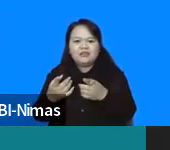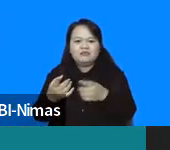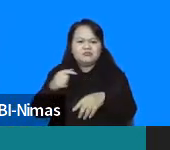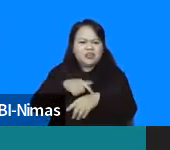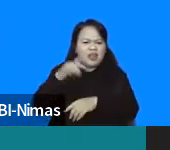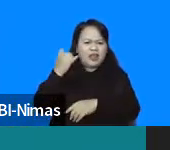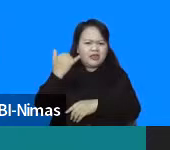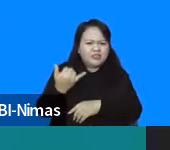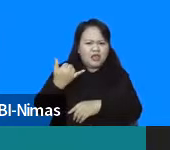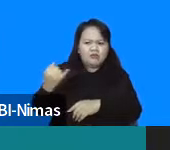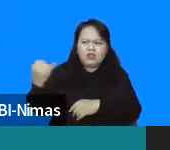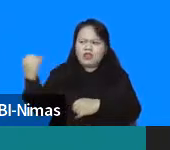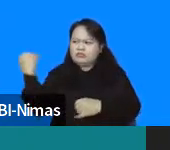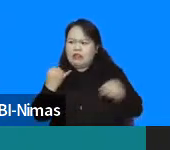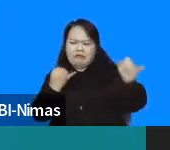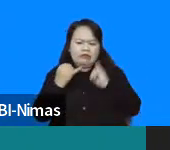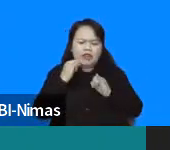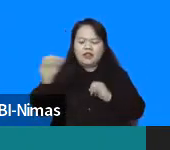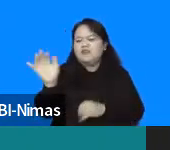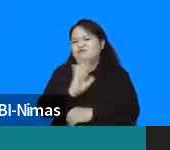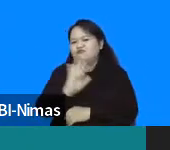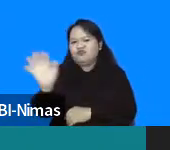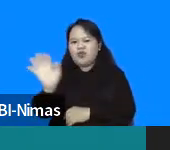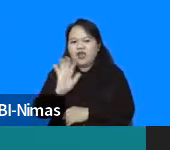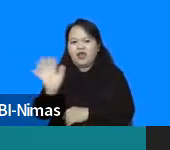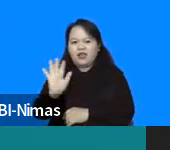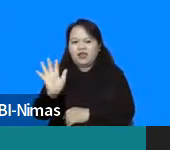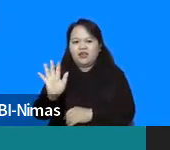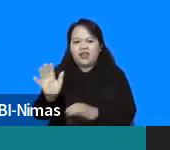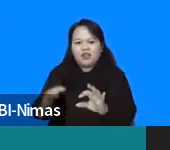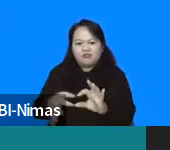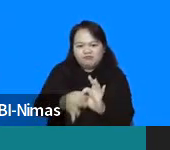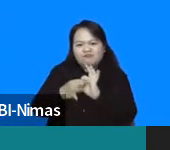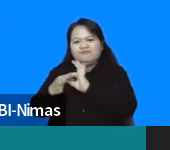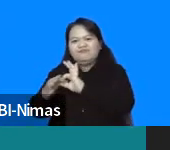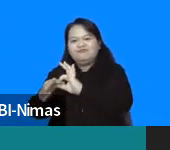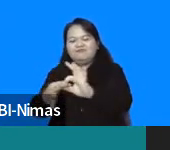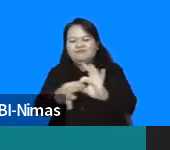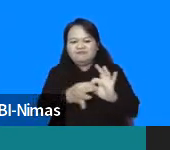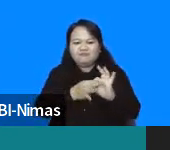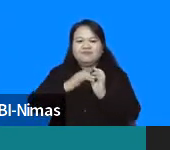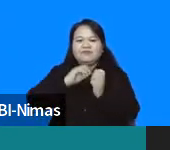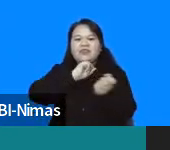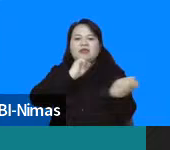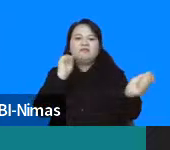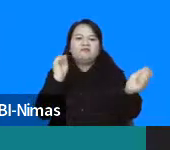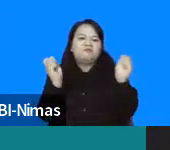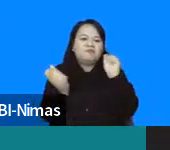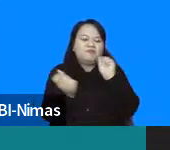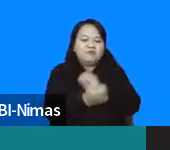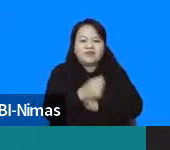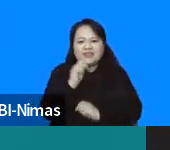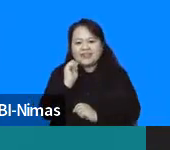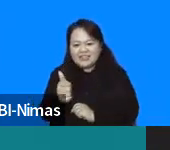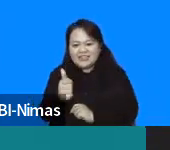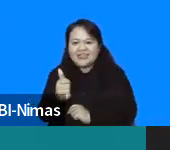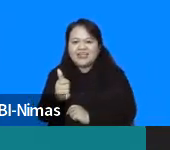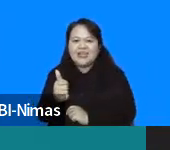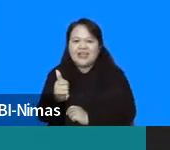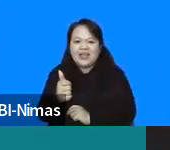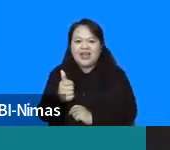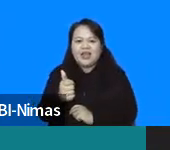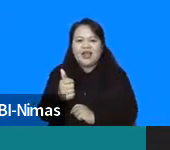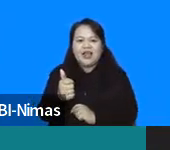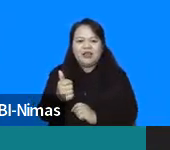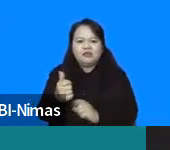Bukan saatnya saling melepas salah, mari bergandeng tangan untuk